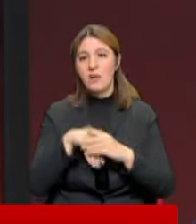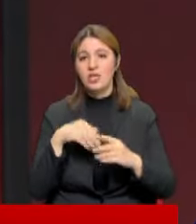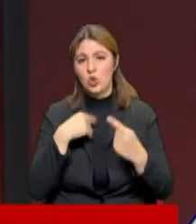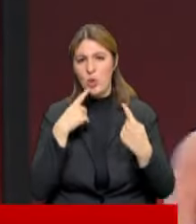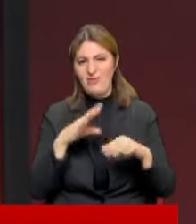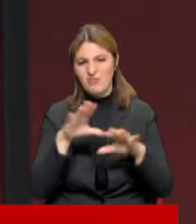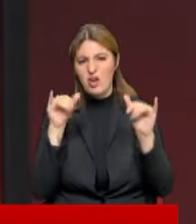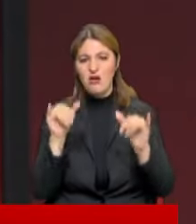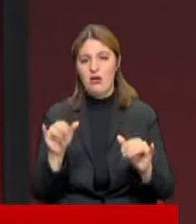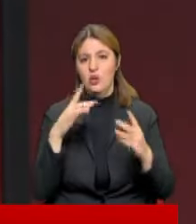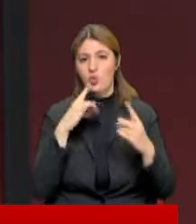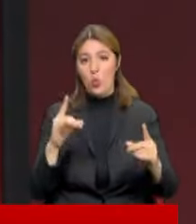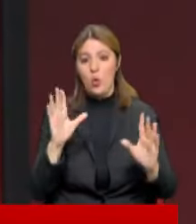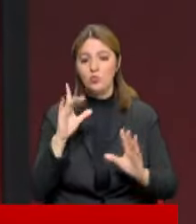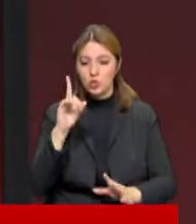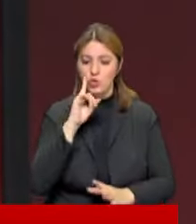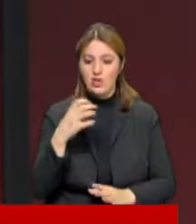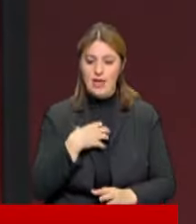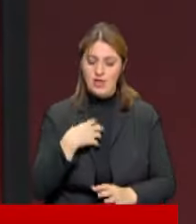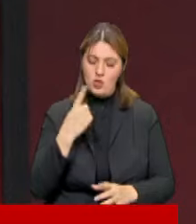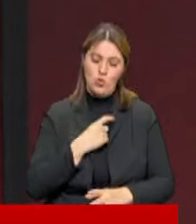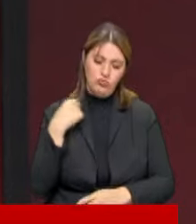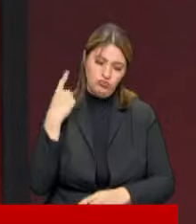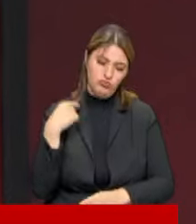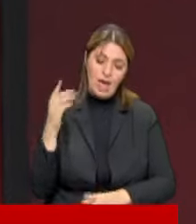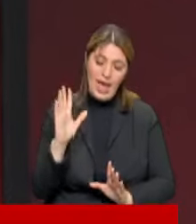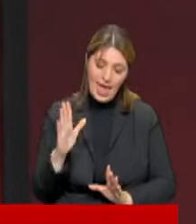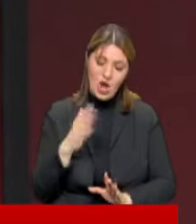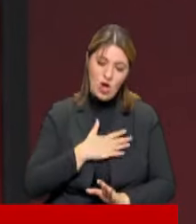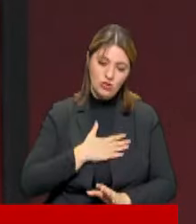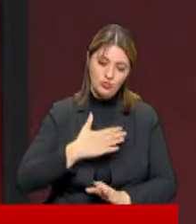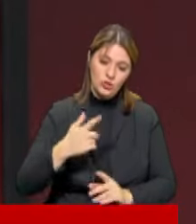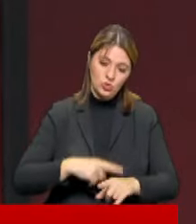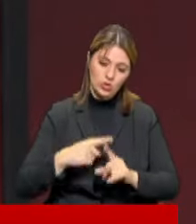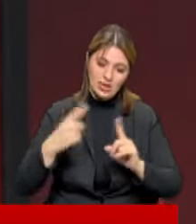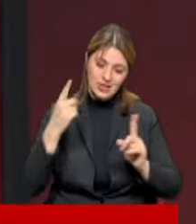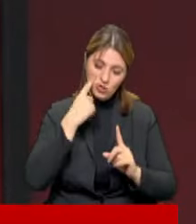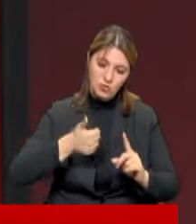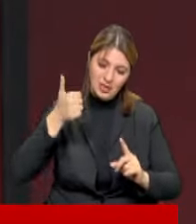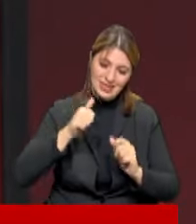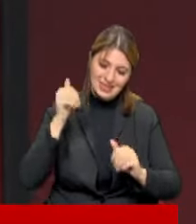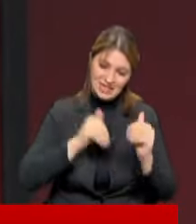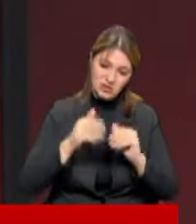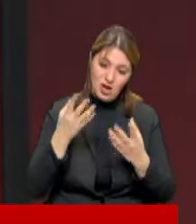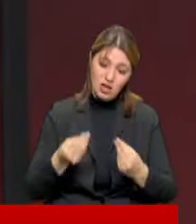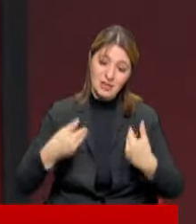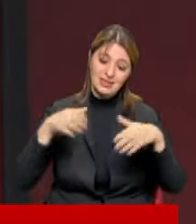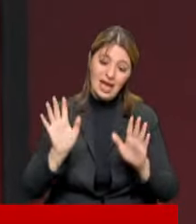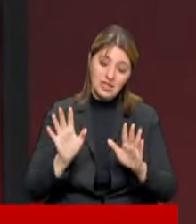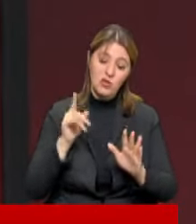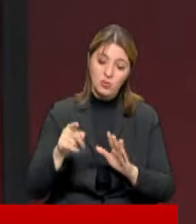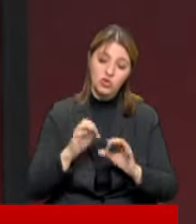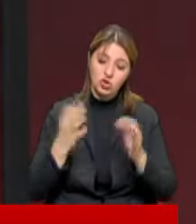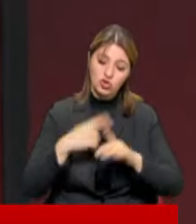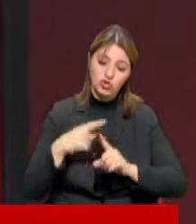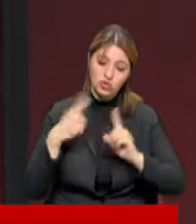söylüyorum Ben burada şunu sorsunlar kendilerine Eğer Önümüzdeki süreçte Cumhurbaşkanlığı seçimi olmasaydı bu